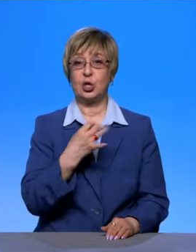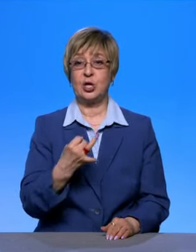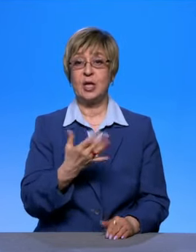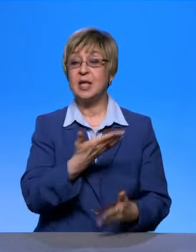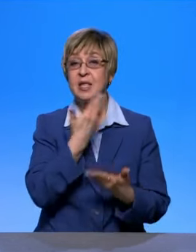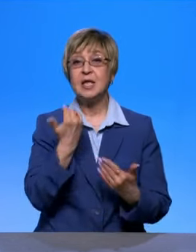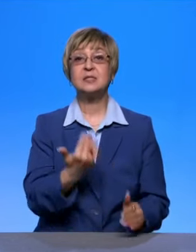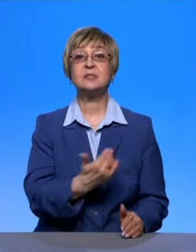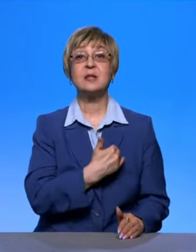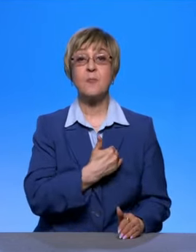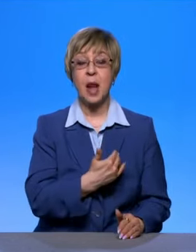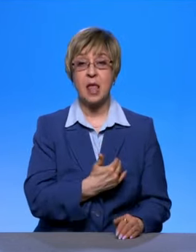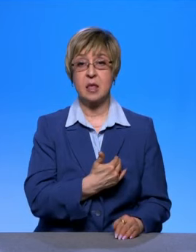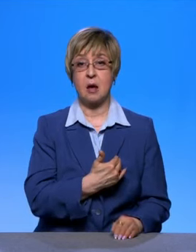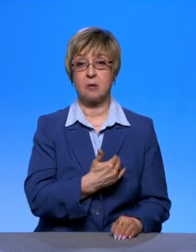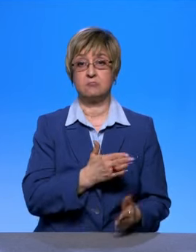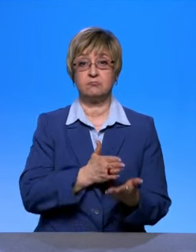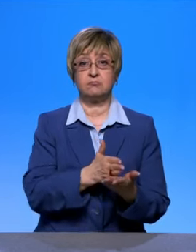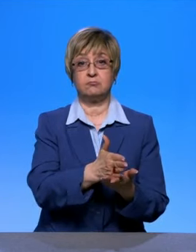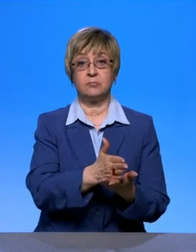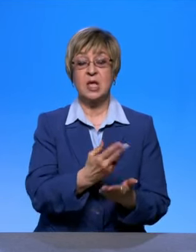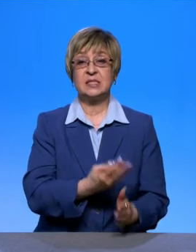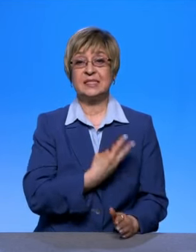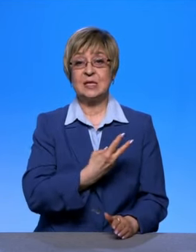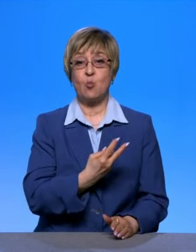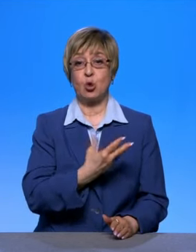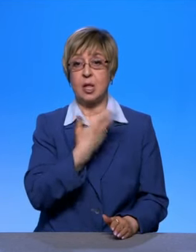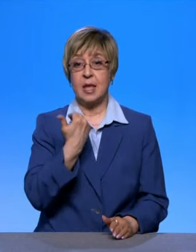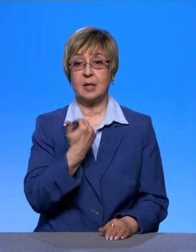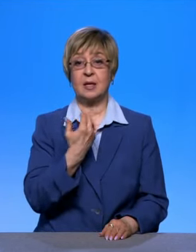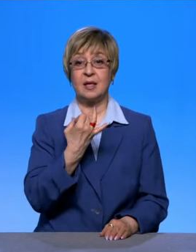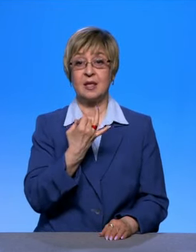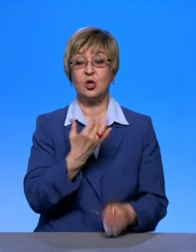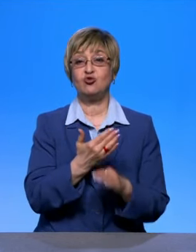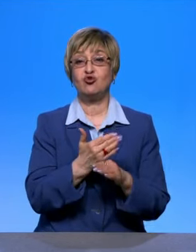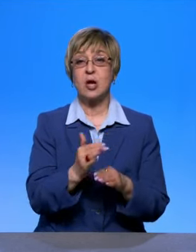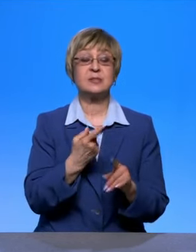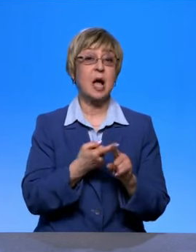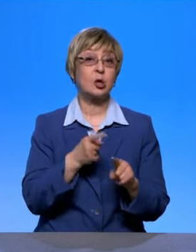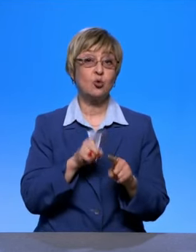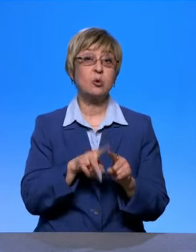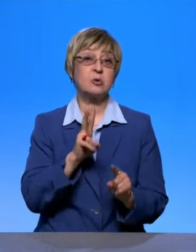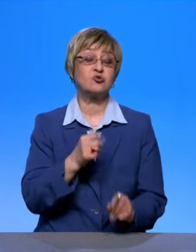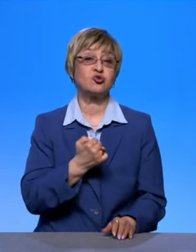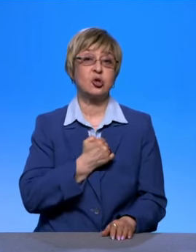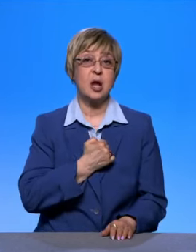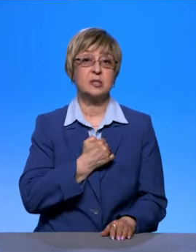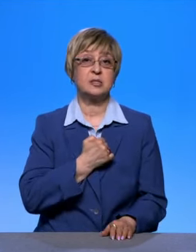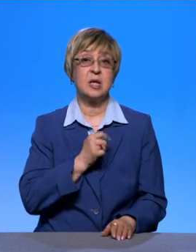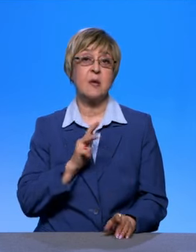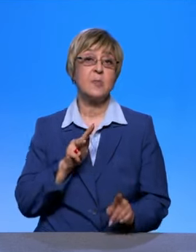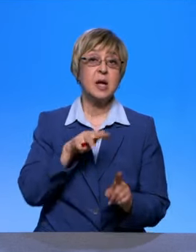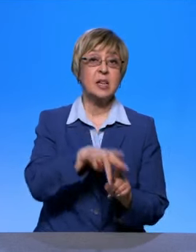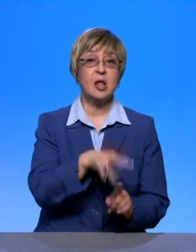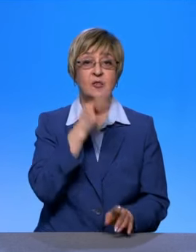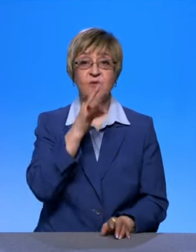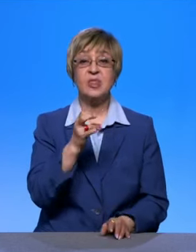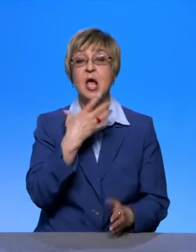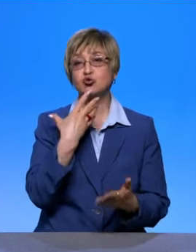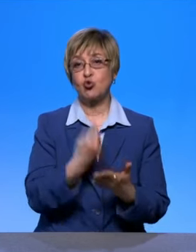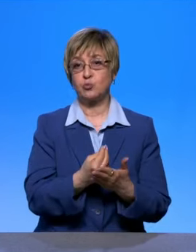стремления, стимула, и часть из которых, к сожалению, перекладывает ответственность за собственных детей